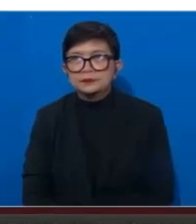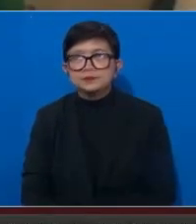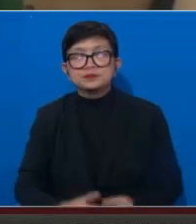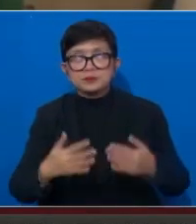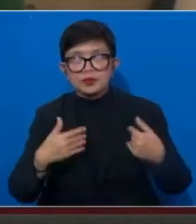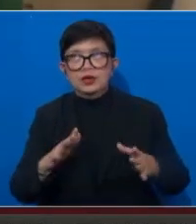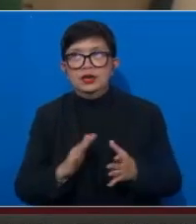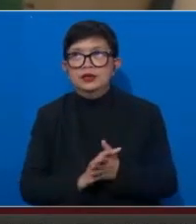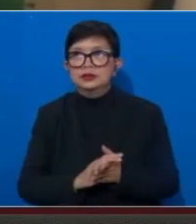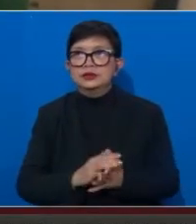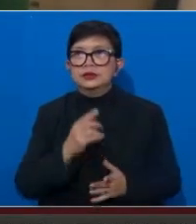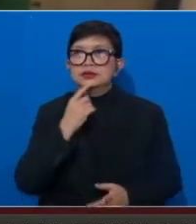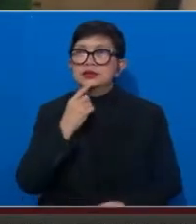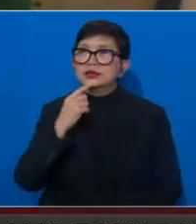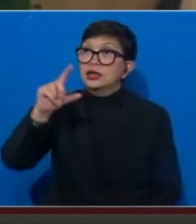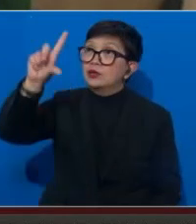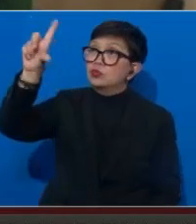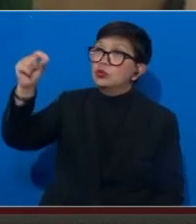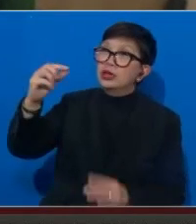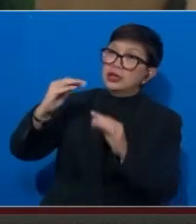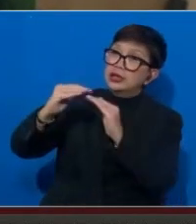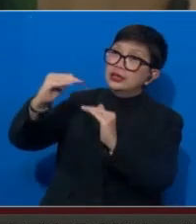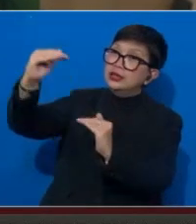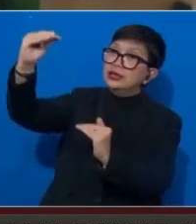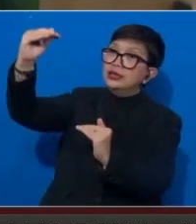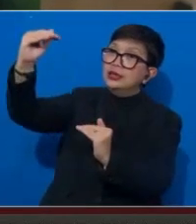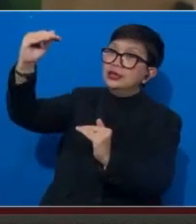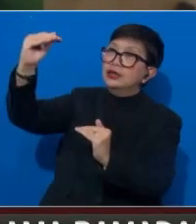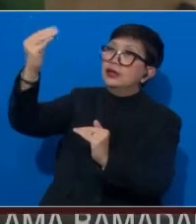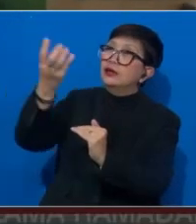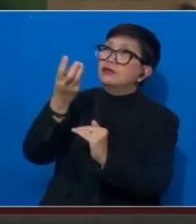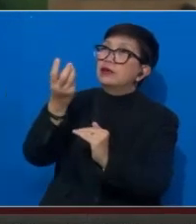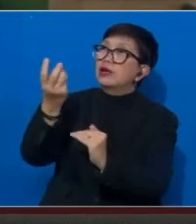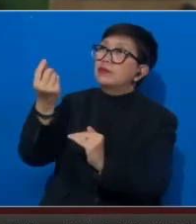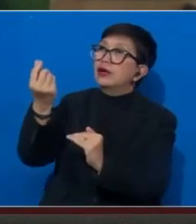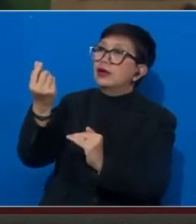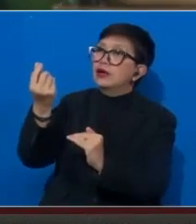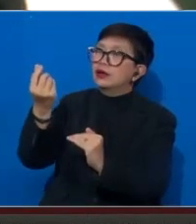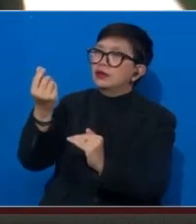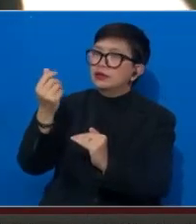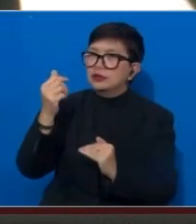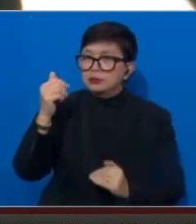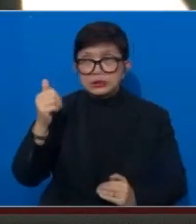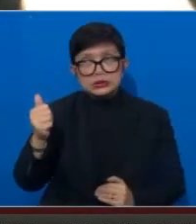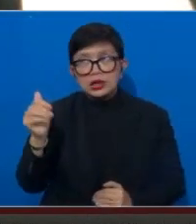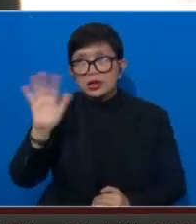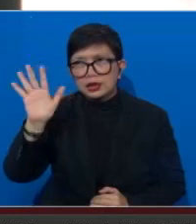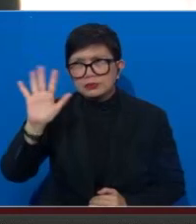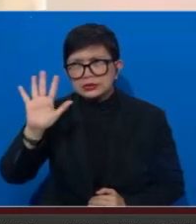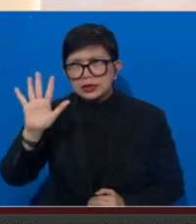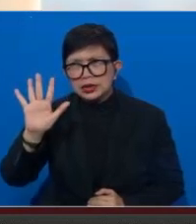dari ketinggian berapa, terlepas apakah mungkin bisa atau tidak